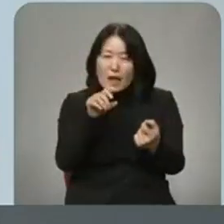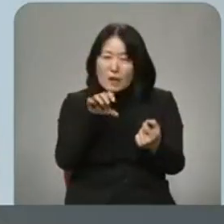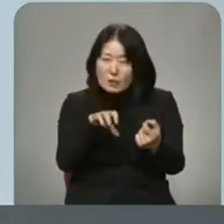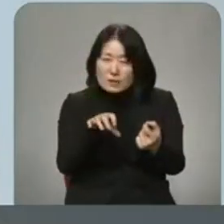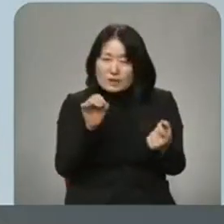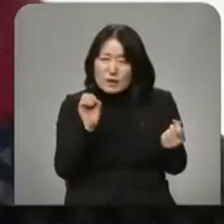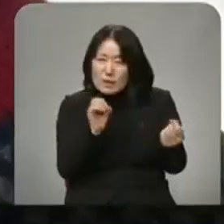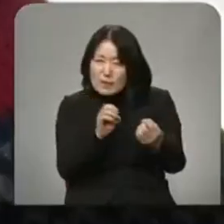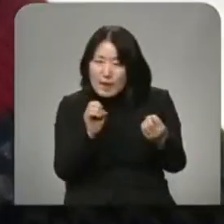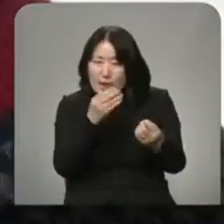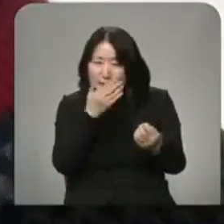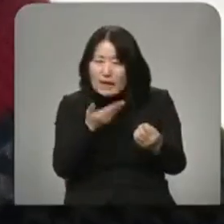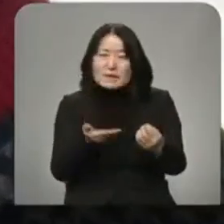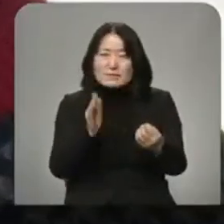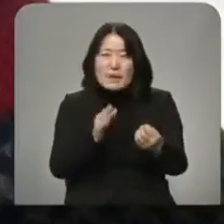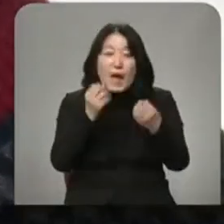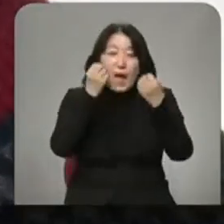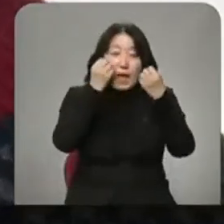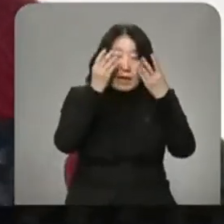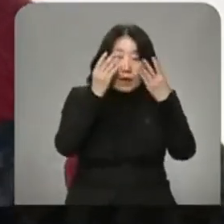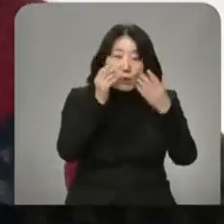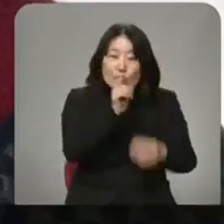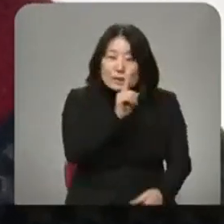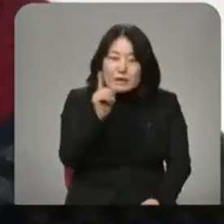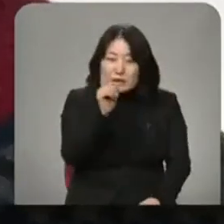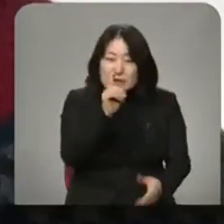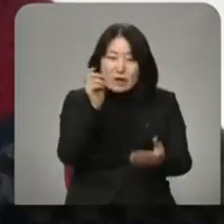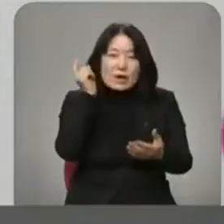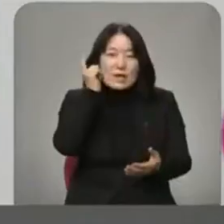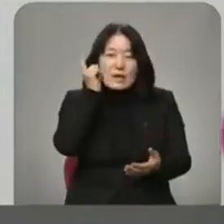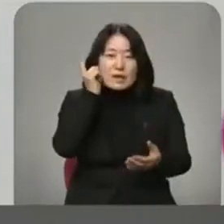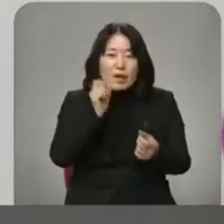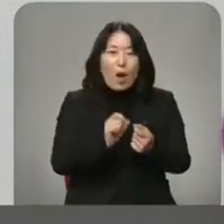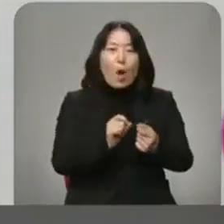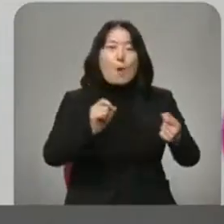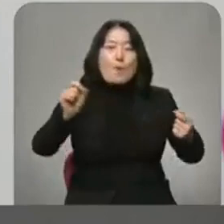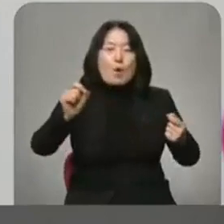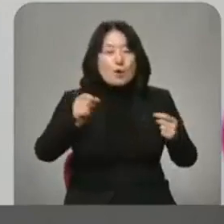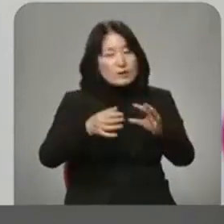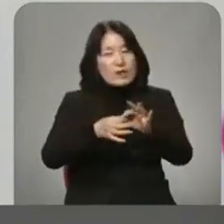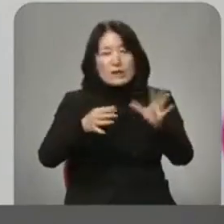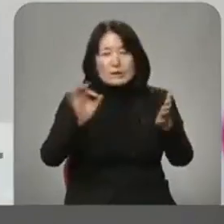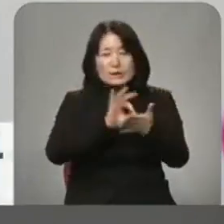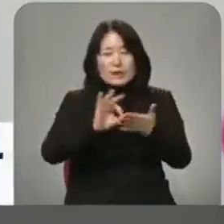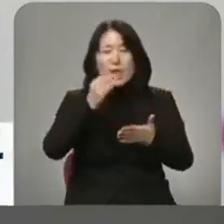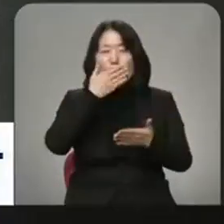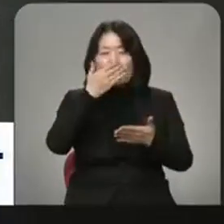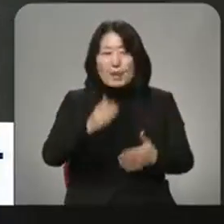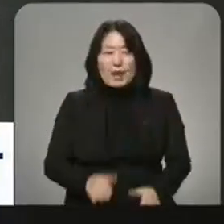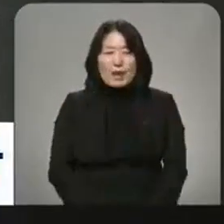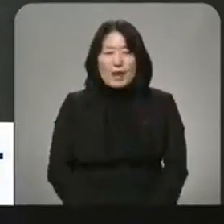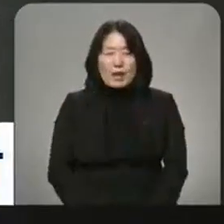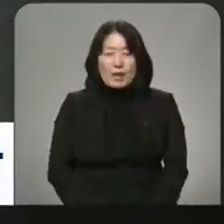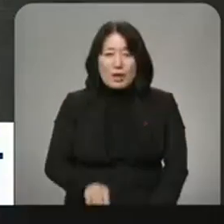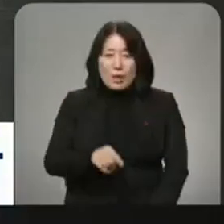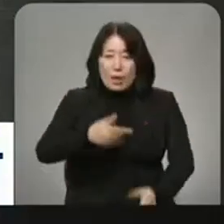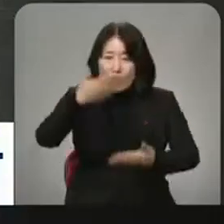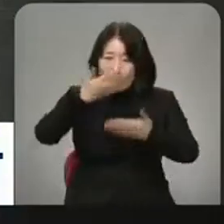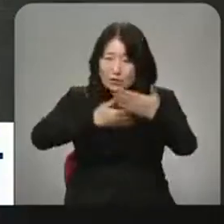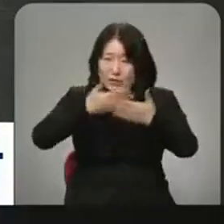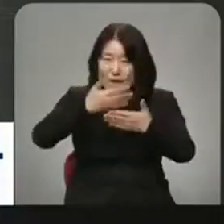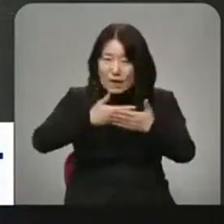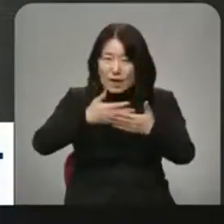대화가 가능했지만 이런 신형 디지털 기계는 거리 제한이 없습니다. 구형과는 달리 디지털은 영상이나